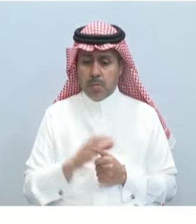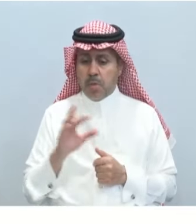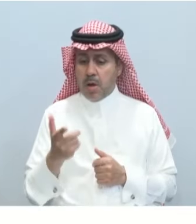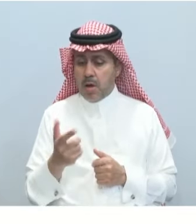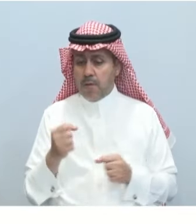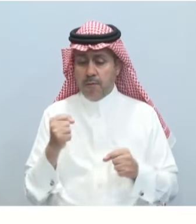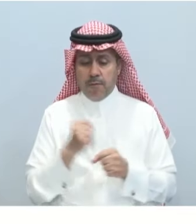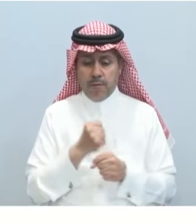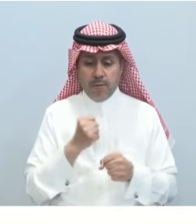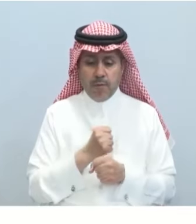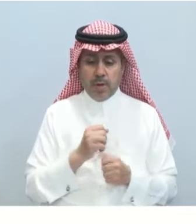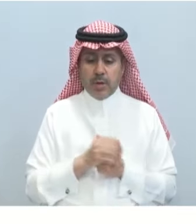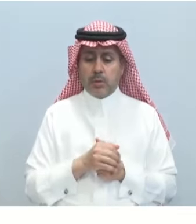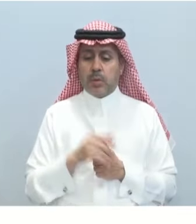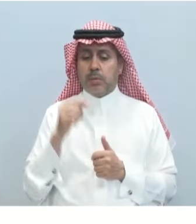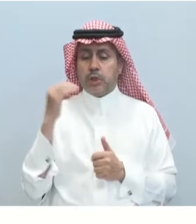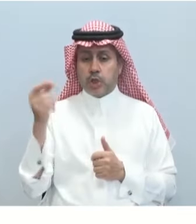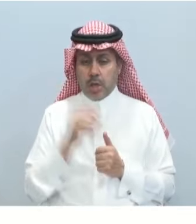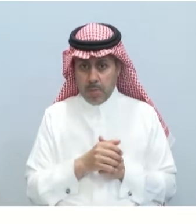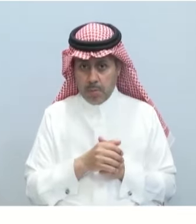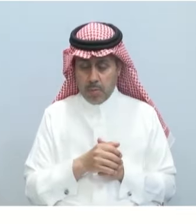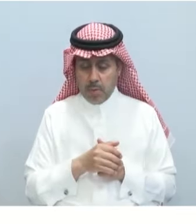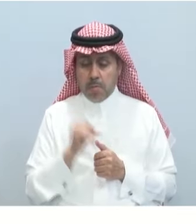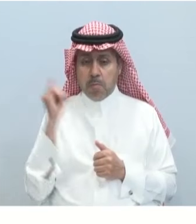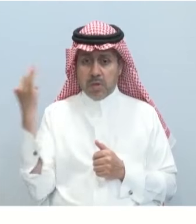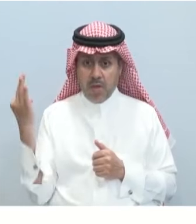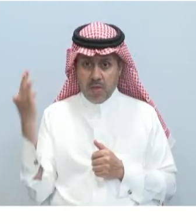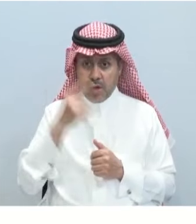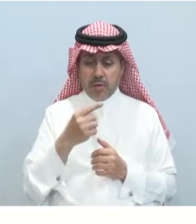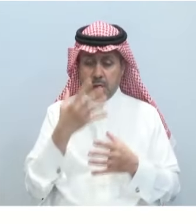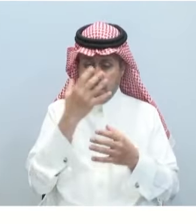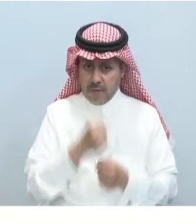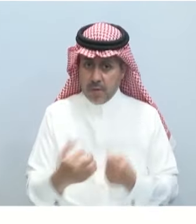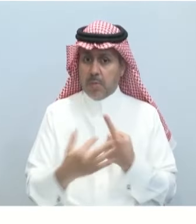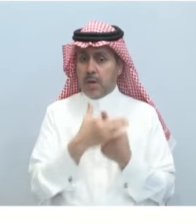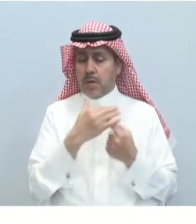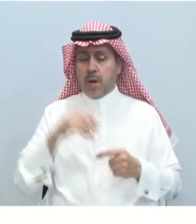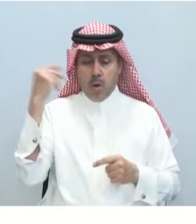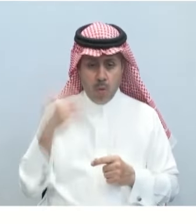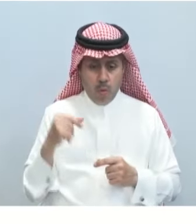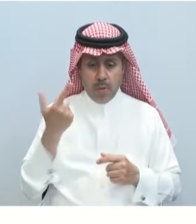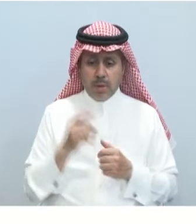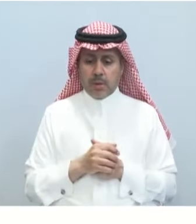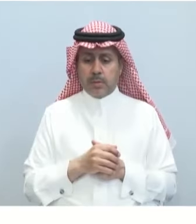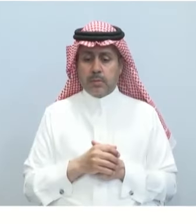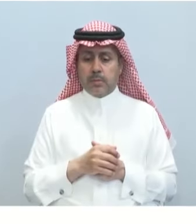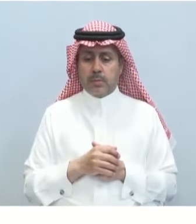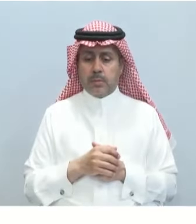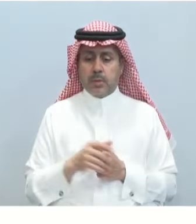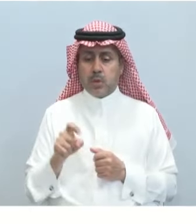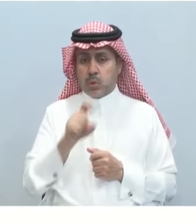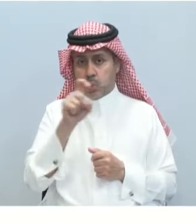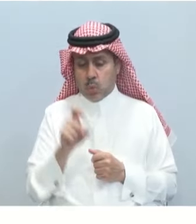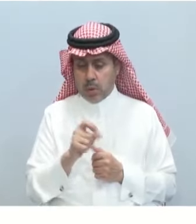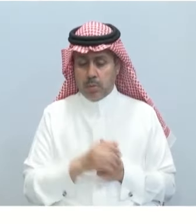من اسئله التقويم ما الافعال التي تعد جرائم وفقا للماده الث عش من نظام الحمايه من الايذاء وما العقوبات المترتبه على ذلك السؤال